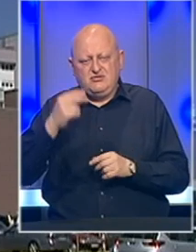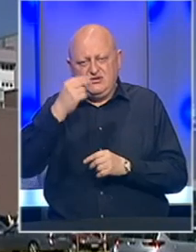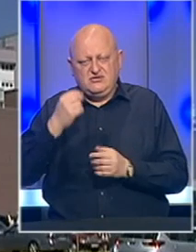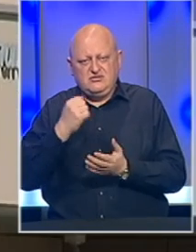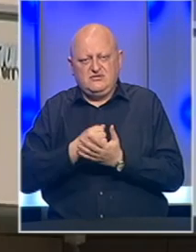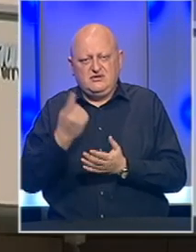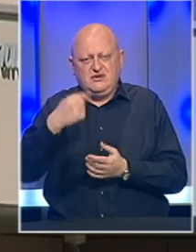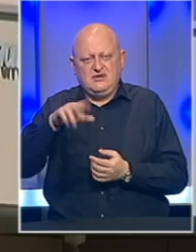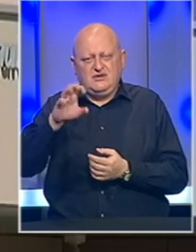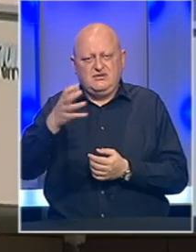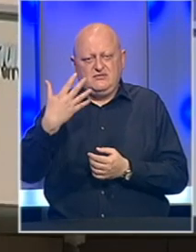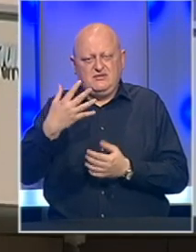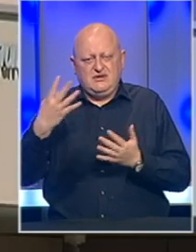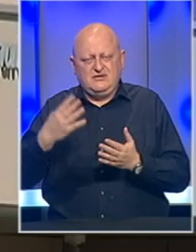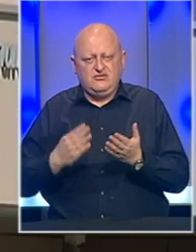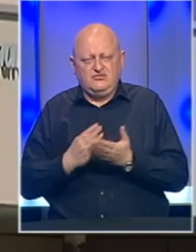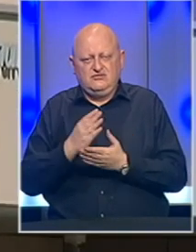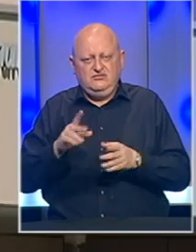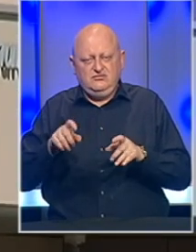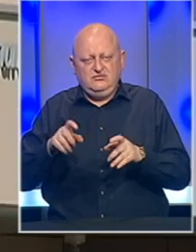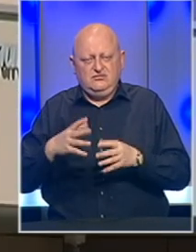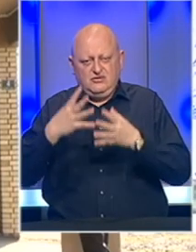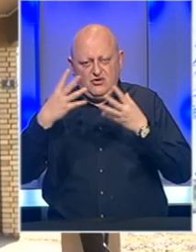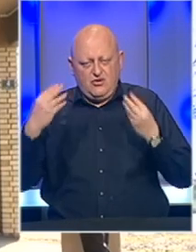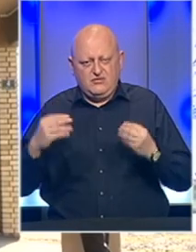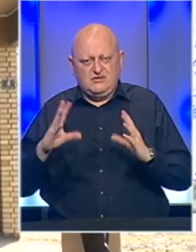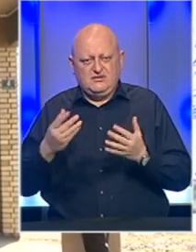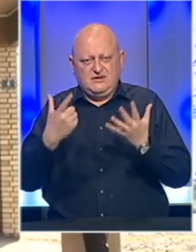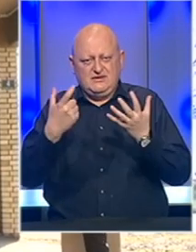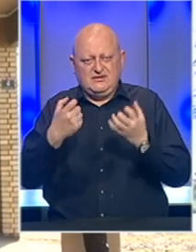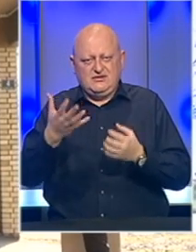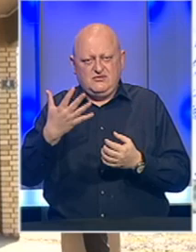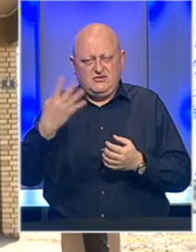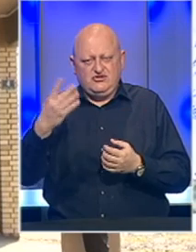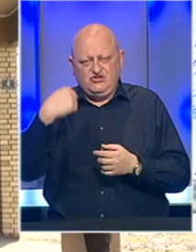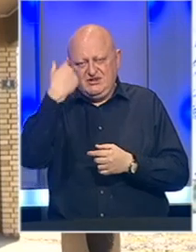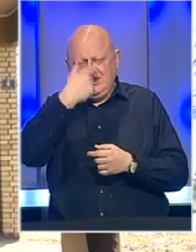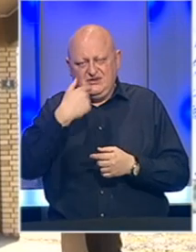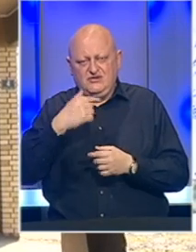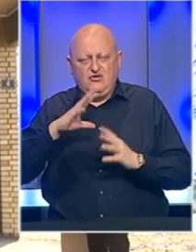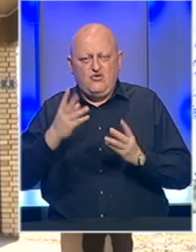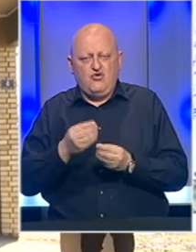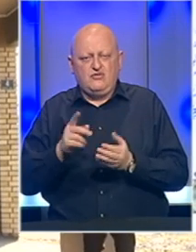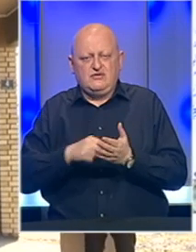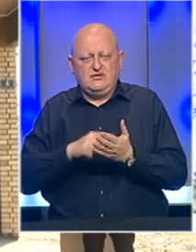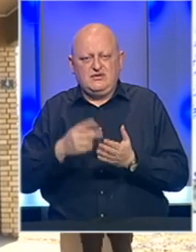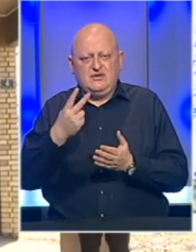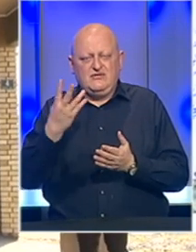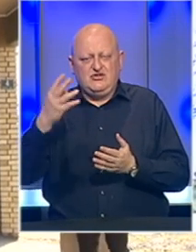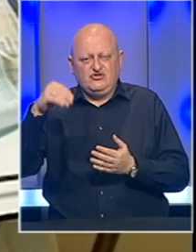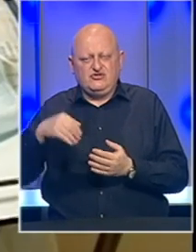potvrđeno 1359 slučajeva virusa korona, oporavile su se ukupno 754 lica, a ukupno ih je testirano